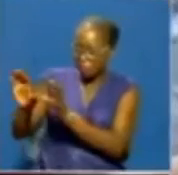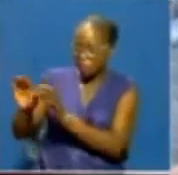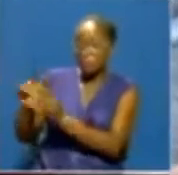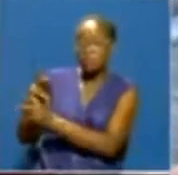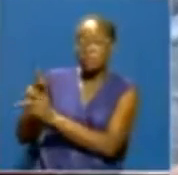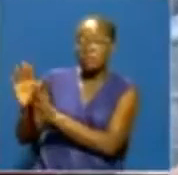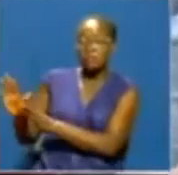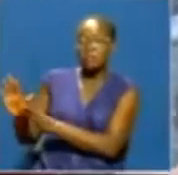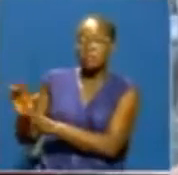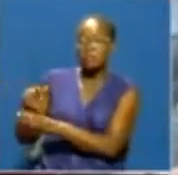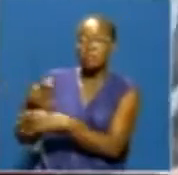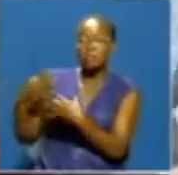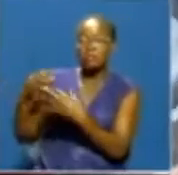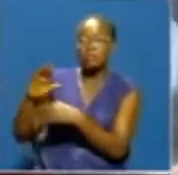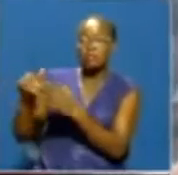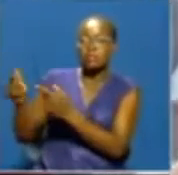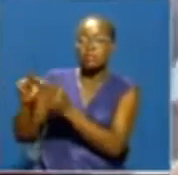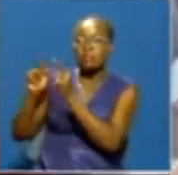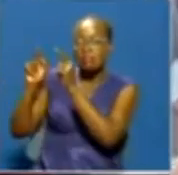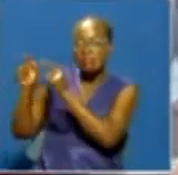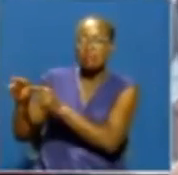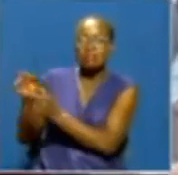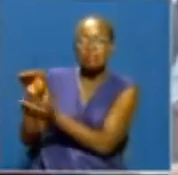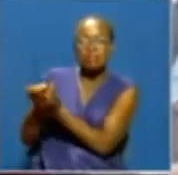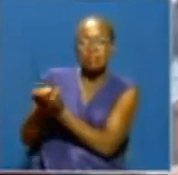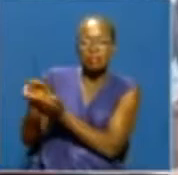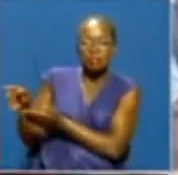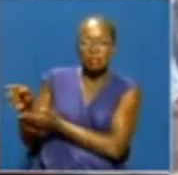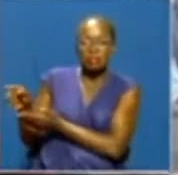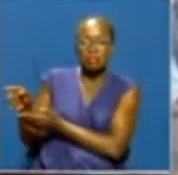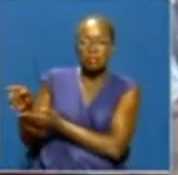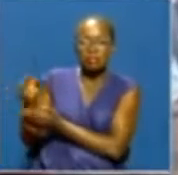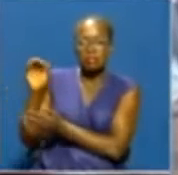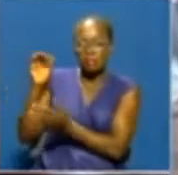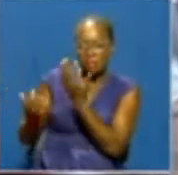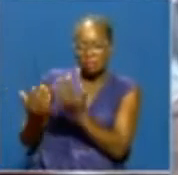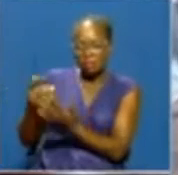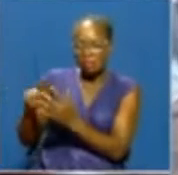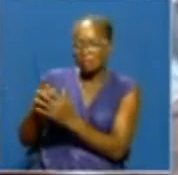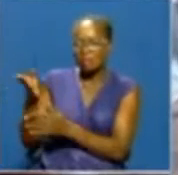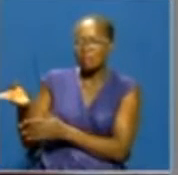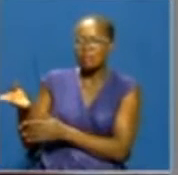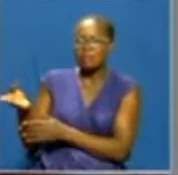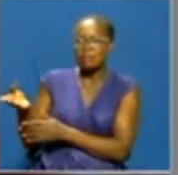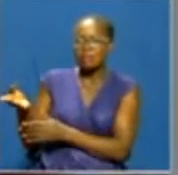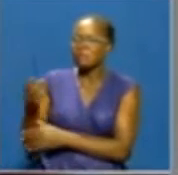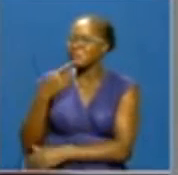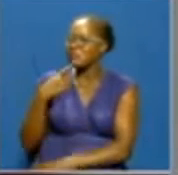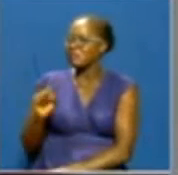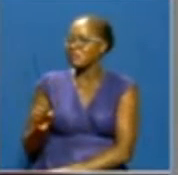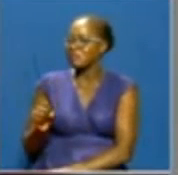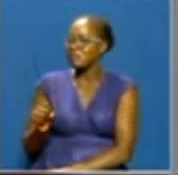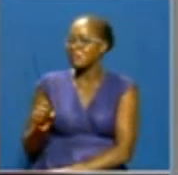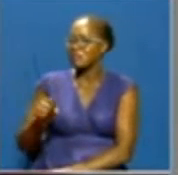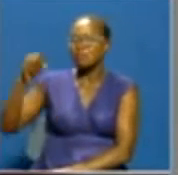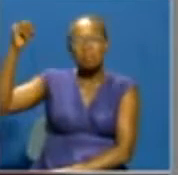wameendea mizigo na mizigo yote ilikuwa imewekwa pale, na moto ulianza pale hiyo store. So wanasema ile maneno ya stima